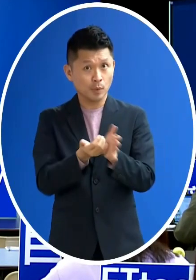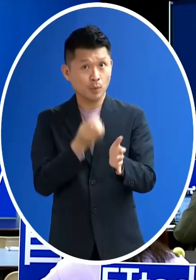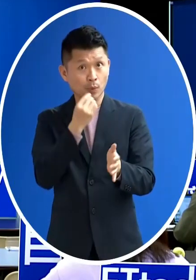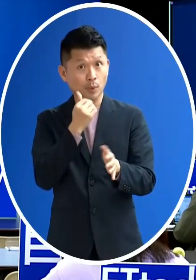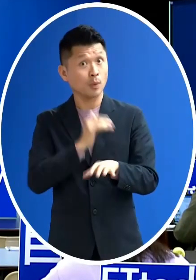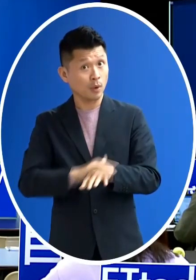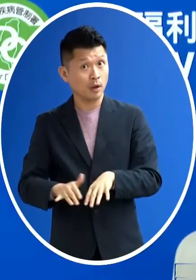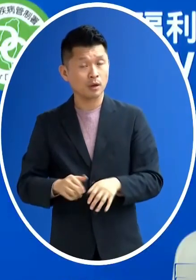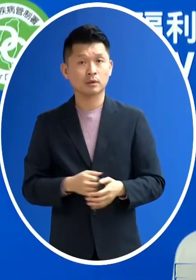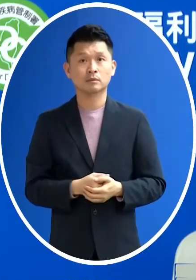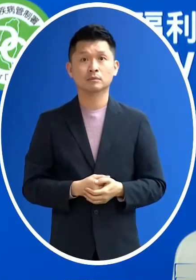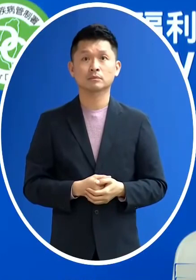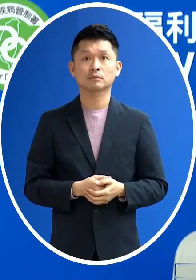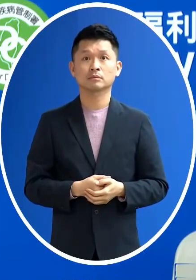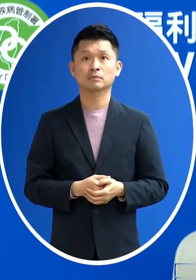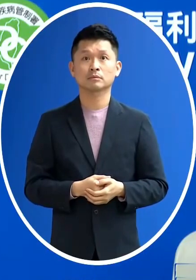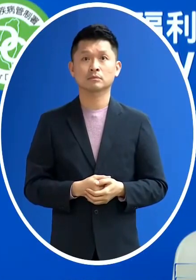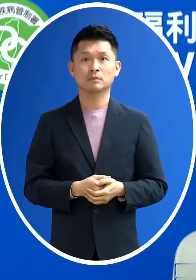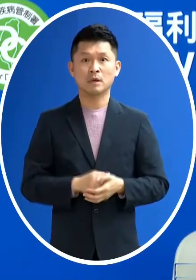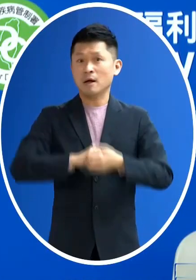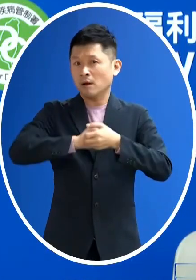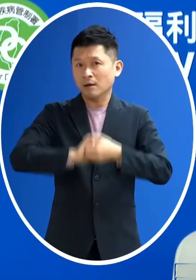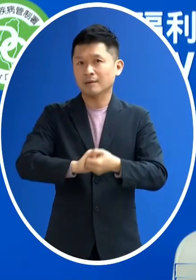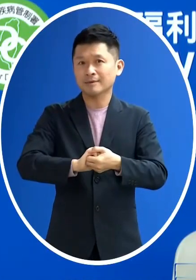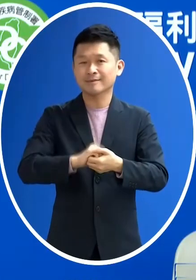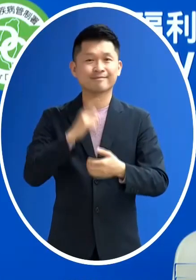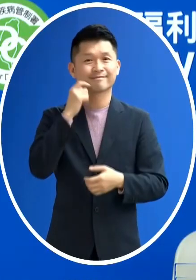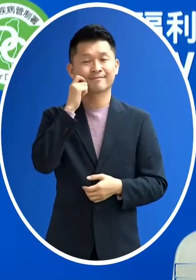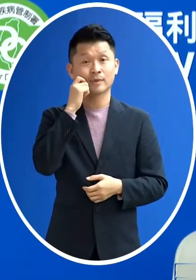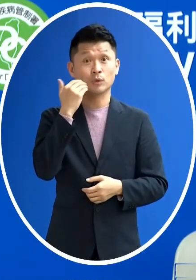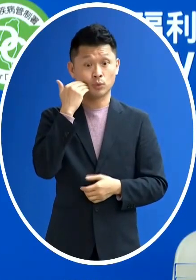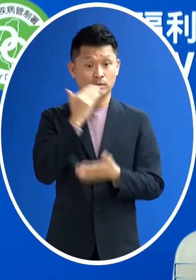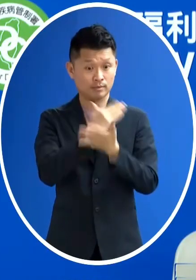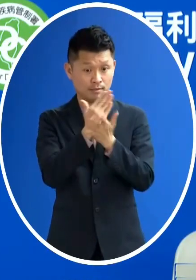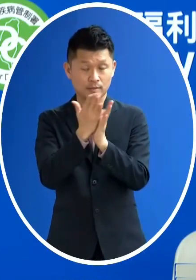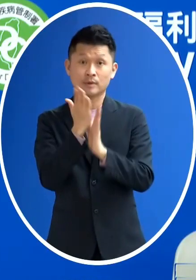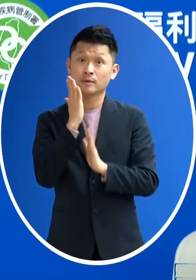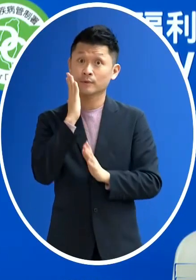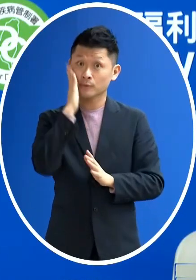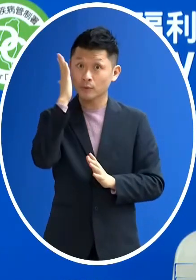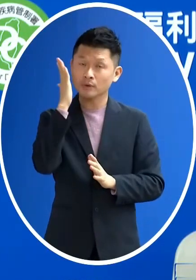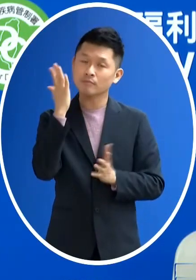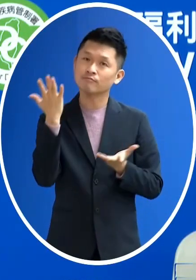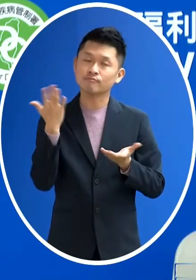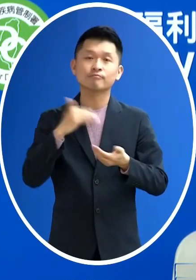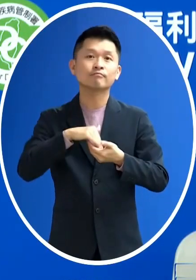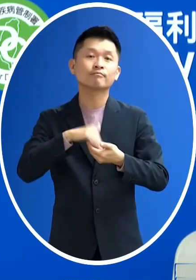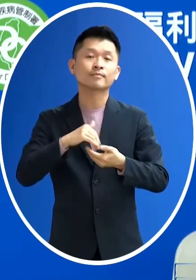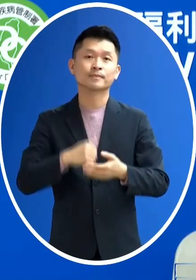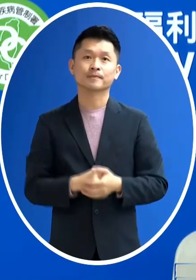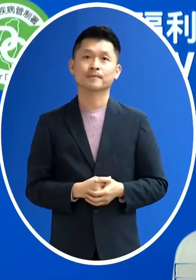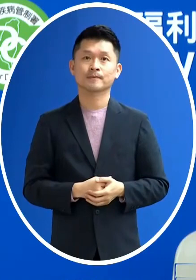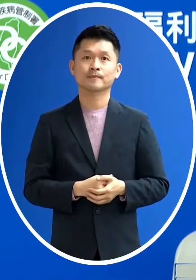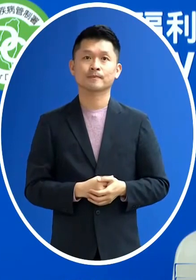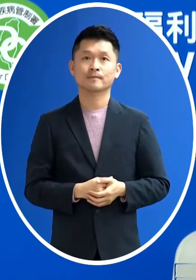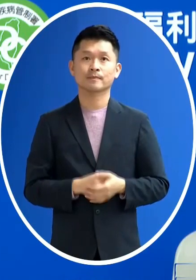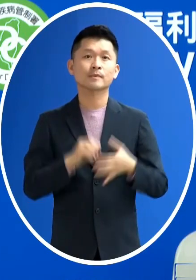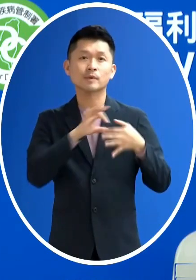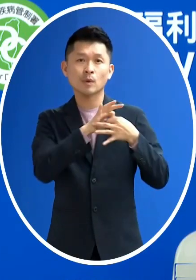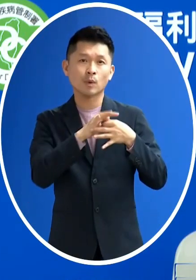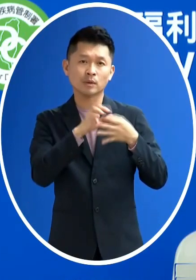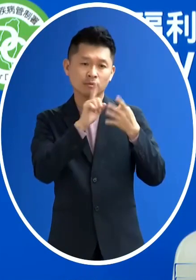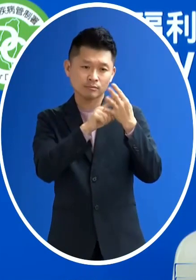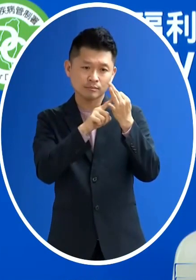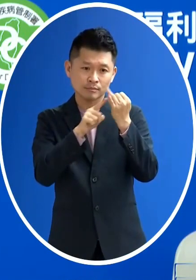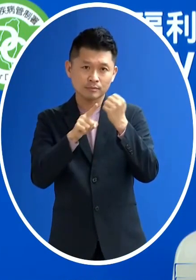就是进度这样。 我没有办法肯定哈，我只是说一切顺利的话，好，那所以我想说，那因为这些相关措施已